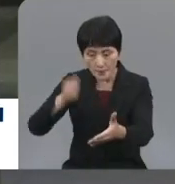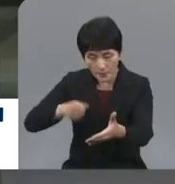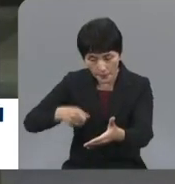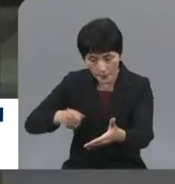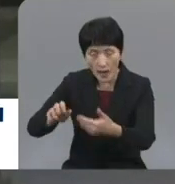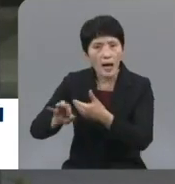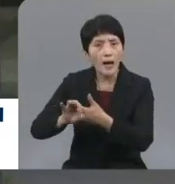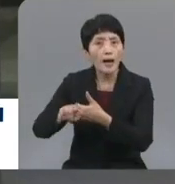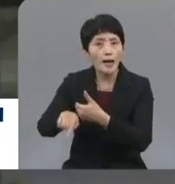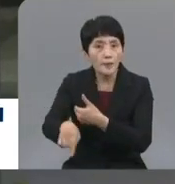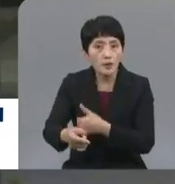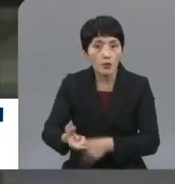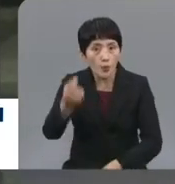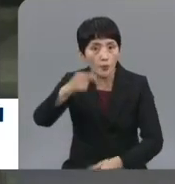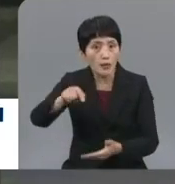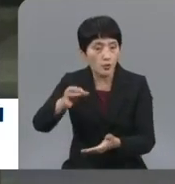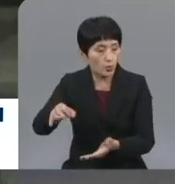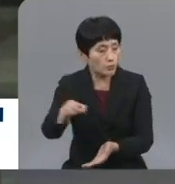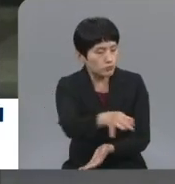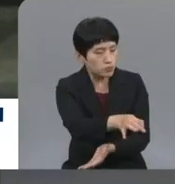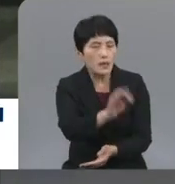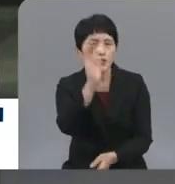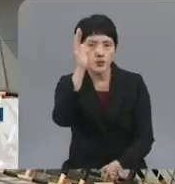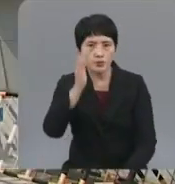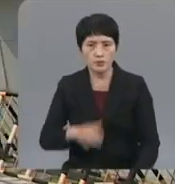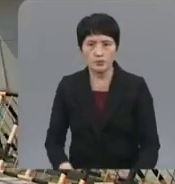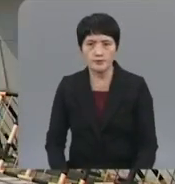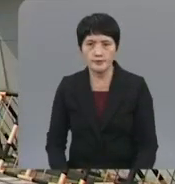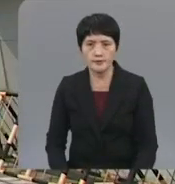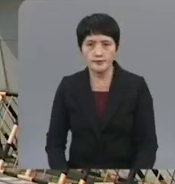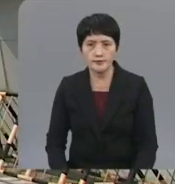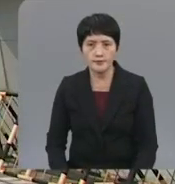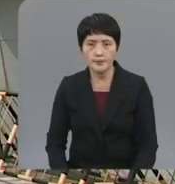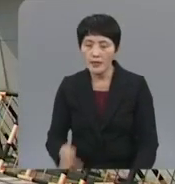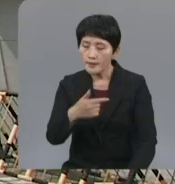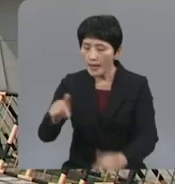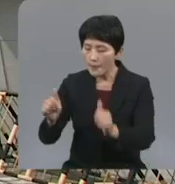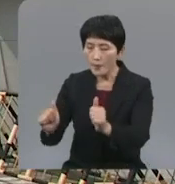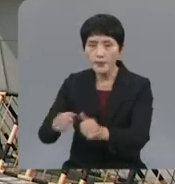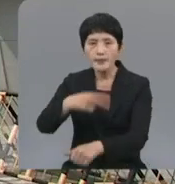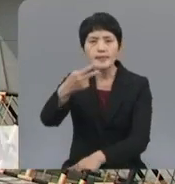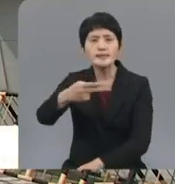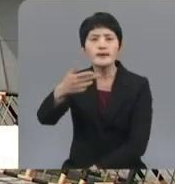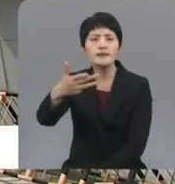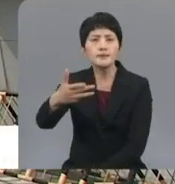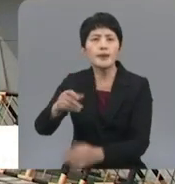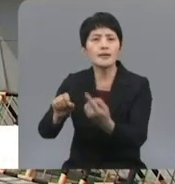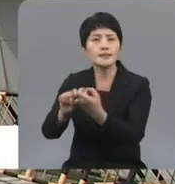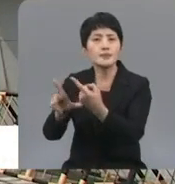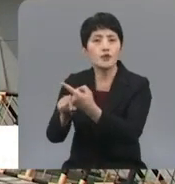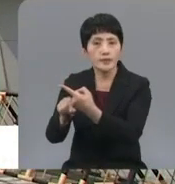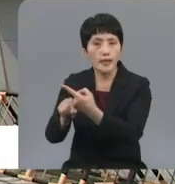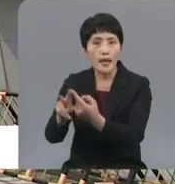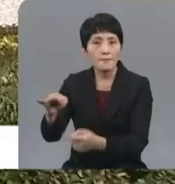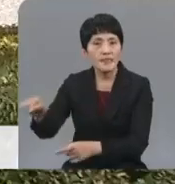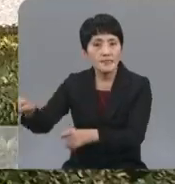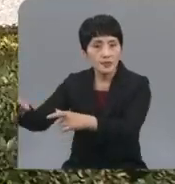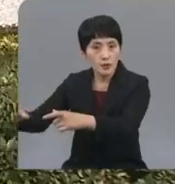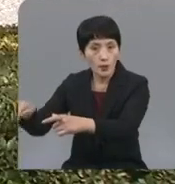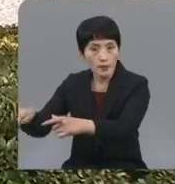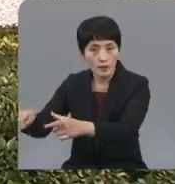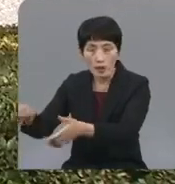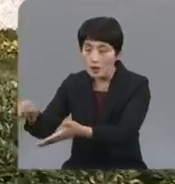истцов уже в ходе первого слушания то появится возможность немедленно начать процесс выплаты компенсации